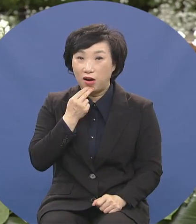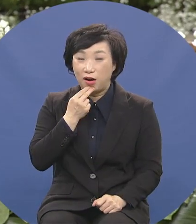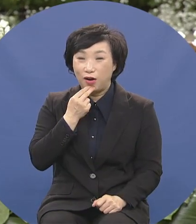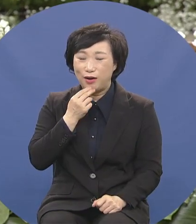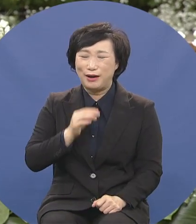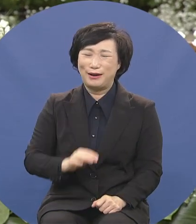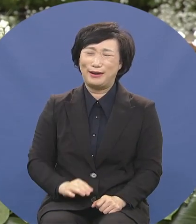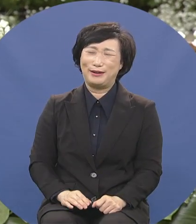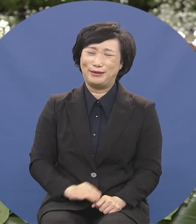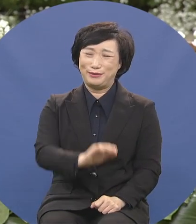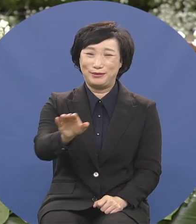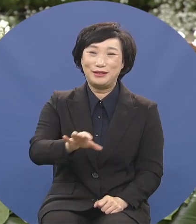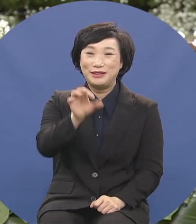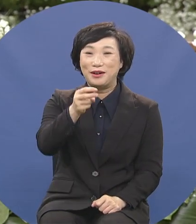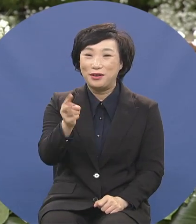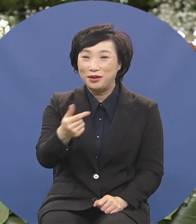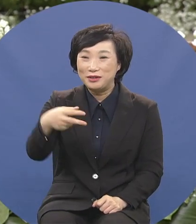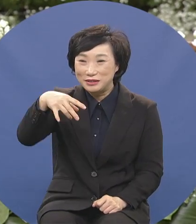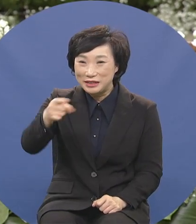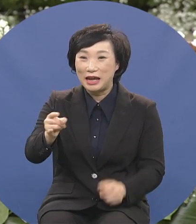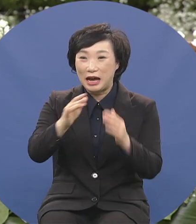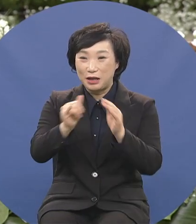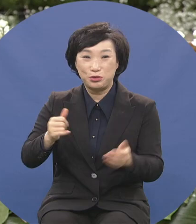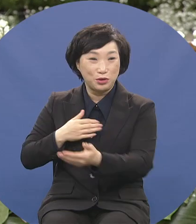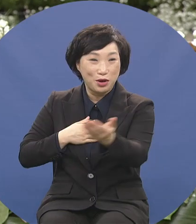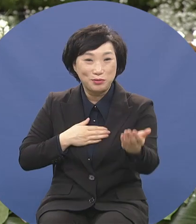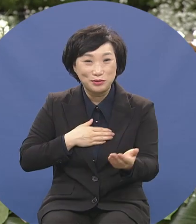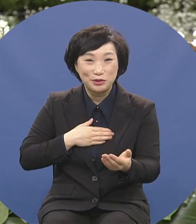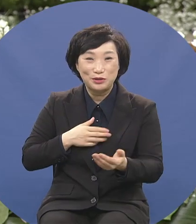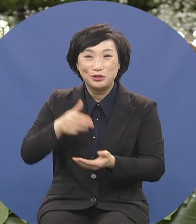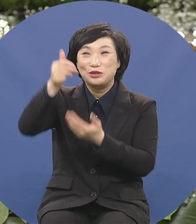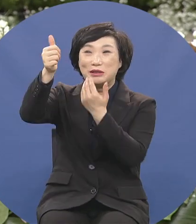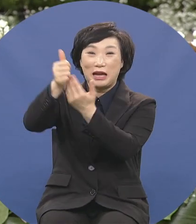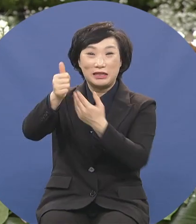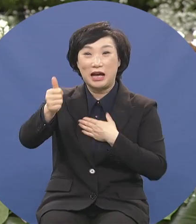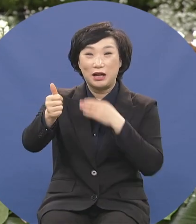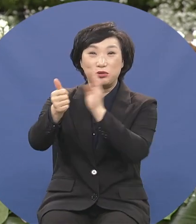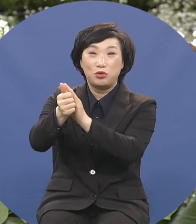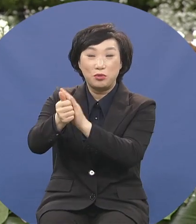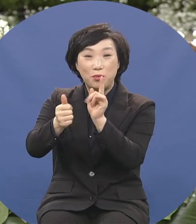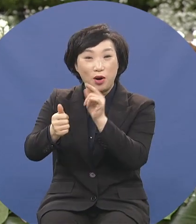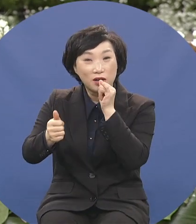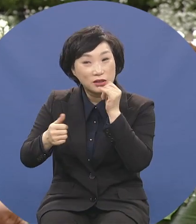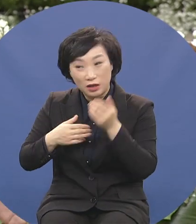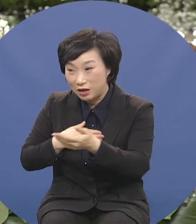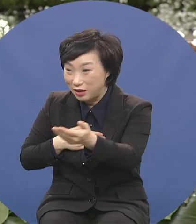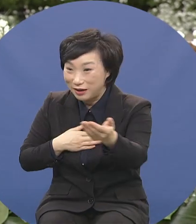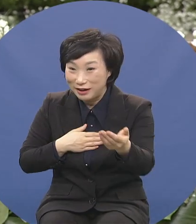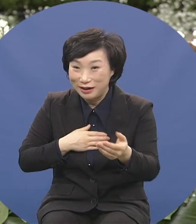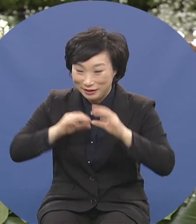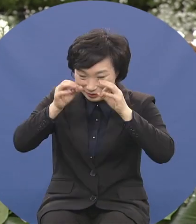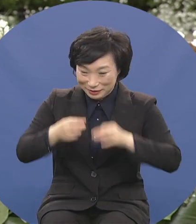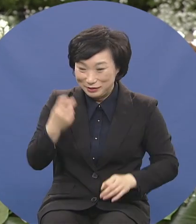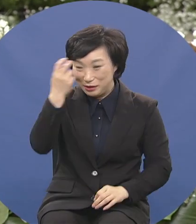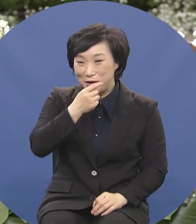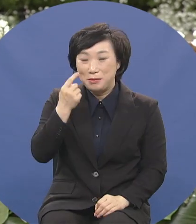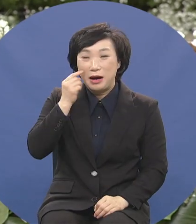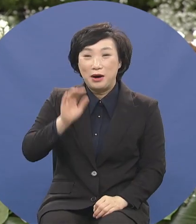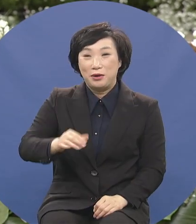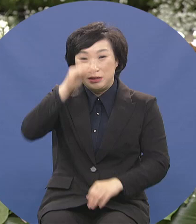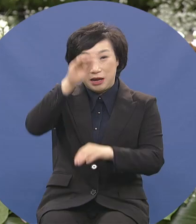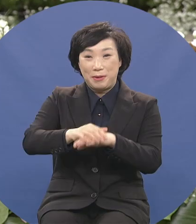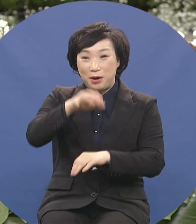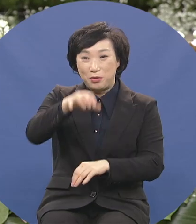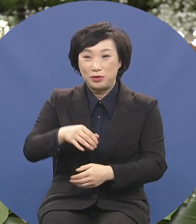연세 가족이요, 당신이 주님 앞에 무슨 도움이 됩니까? 오늘 예배